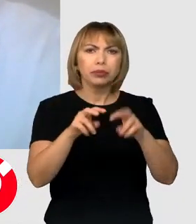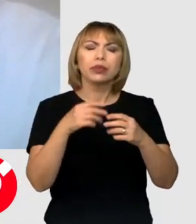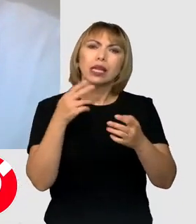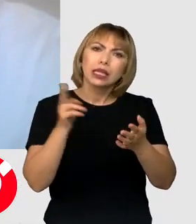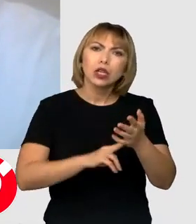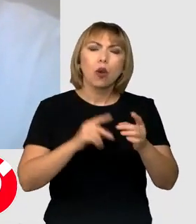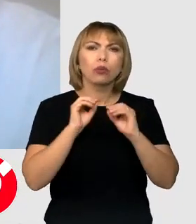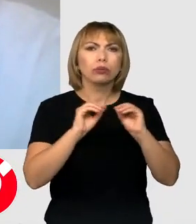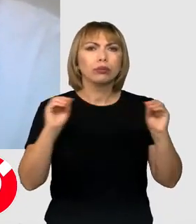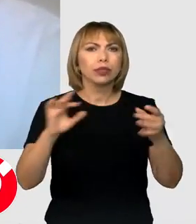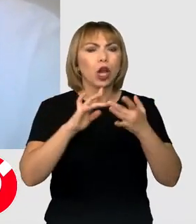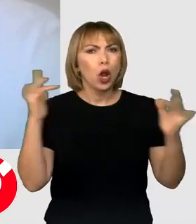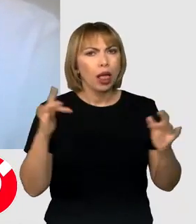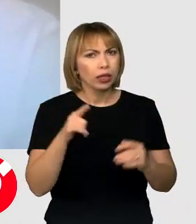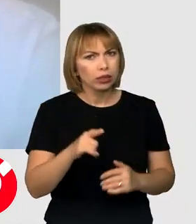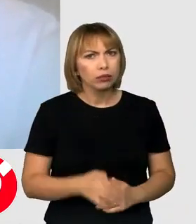predarea în online?